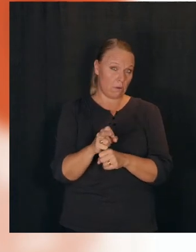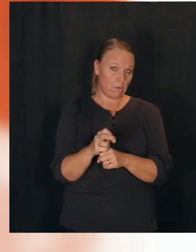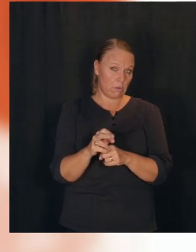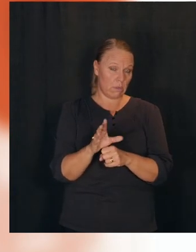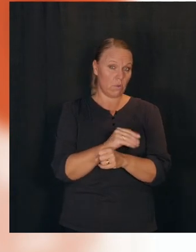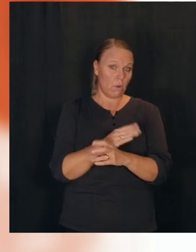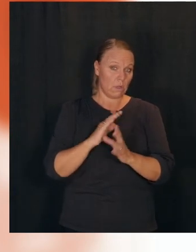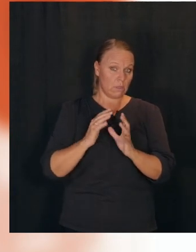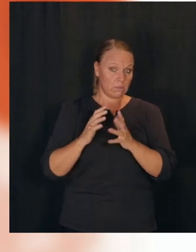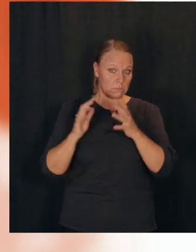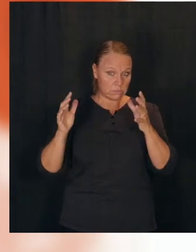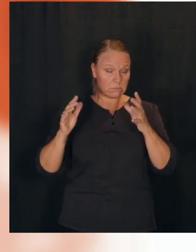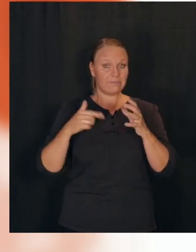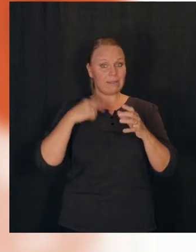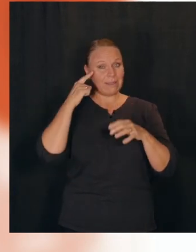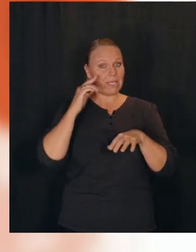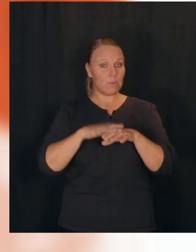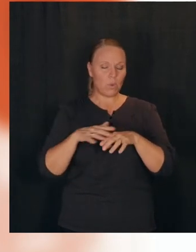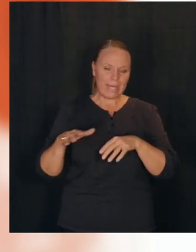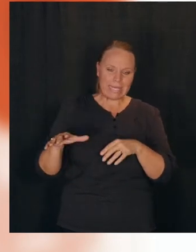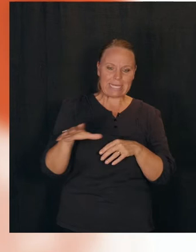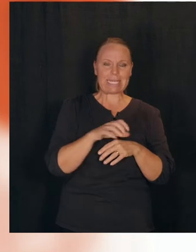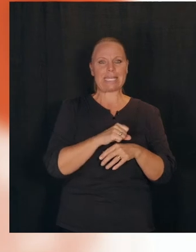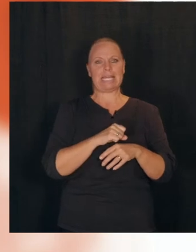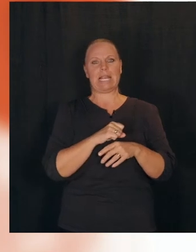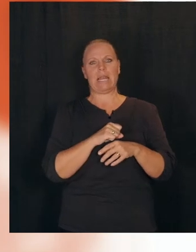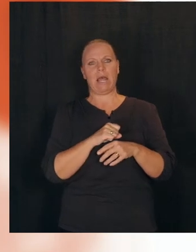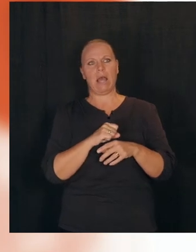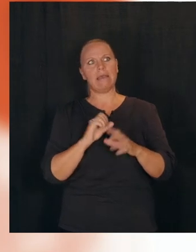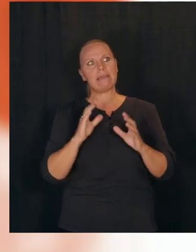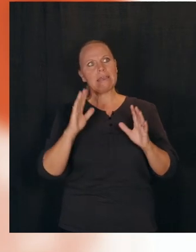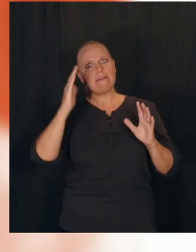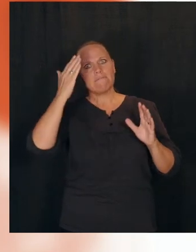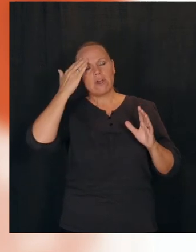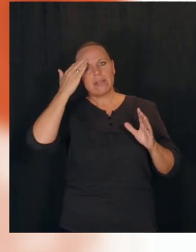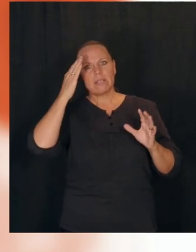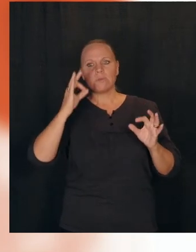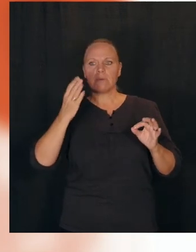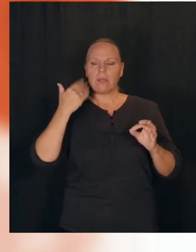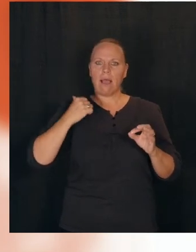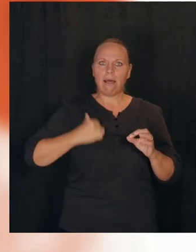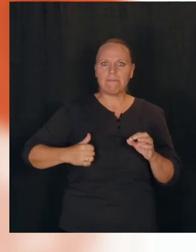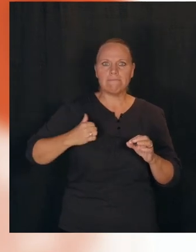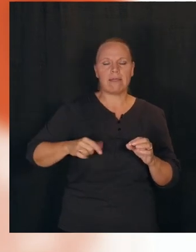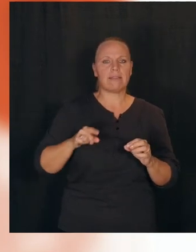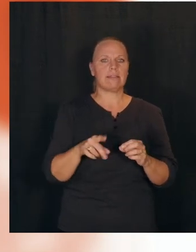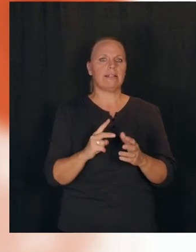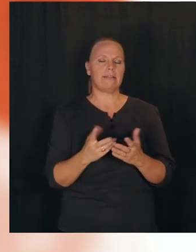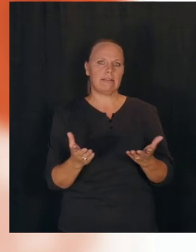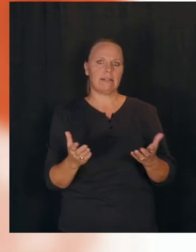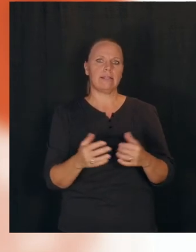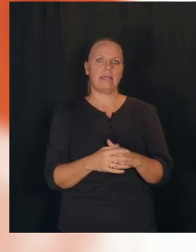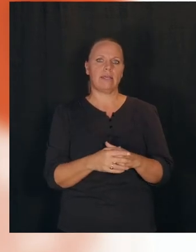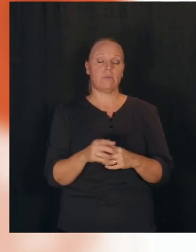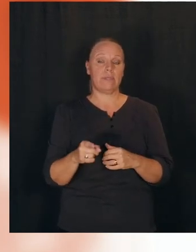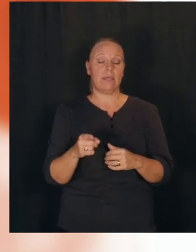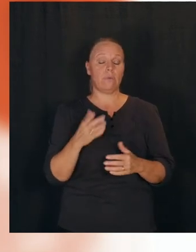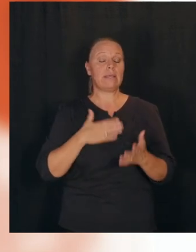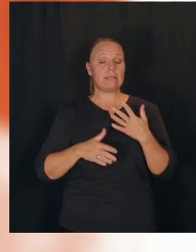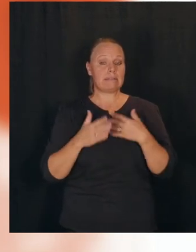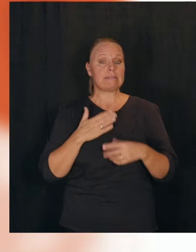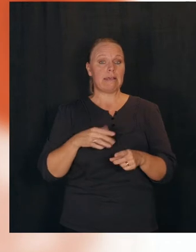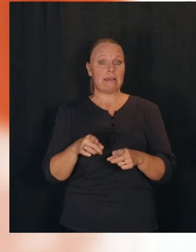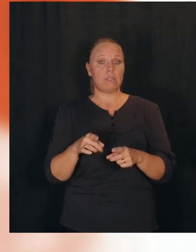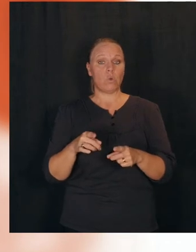Hela användarupplevelsen, hela user experience-fältet har ju vuxit fram som en jätteintressant tillgång. Så